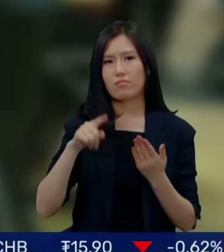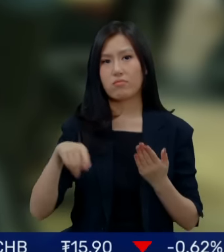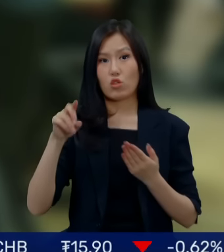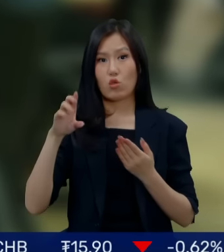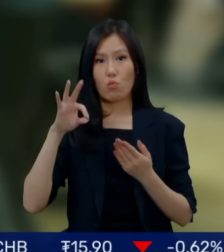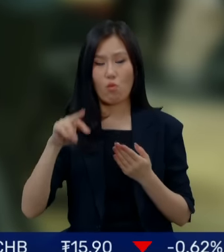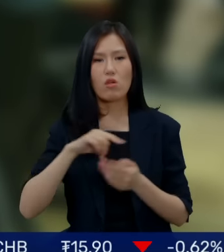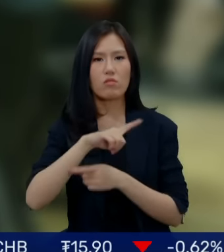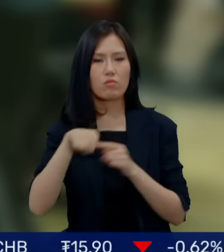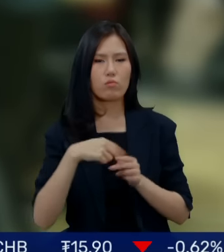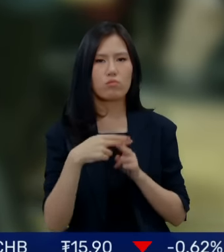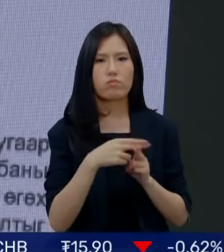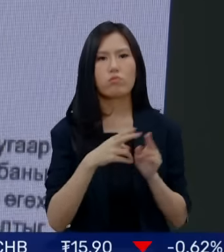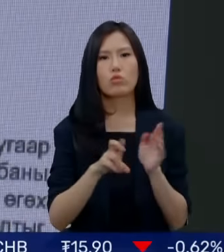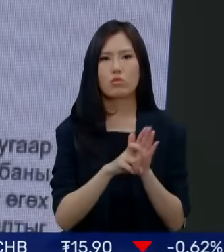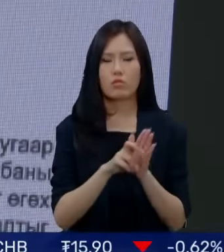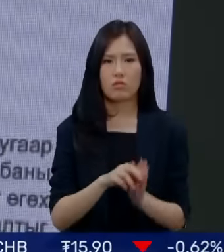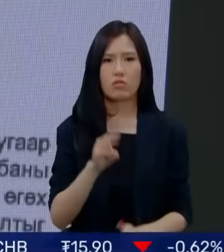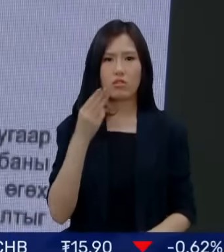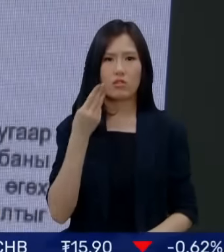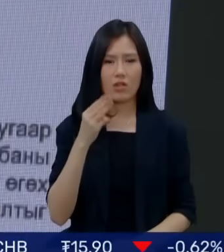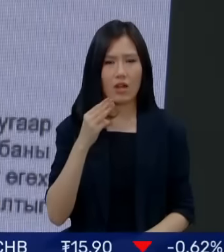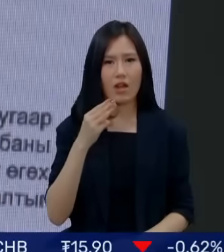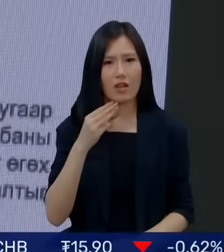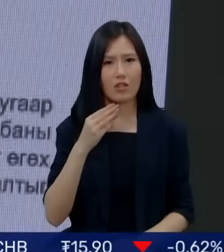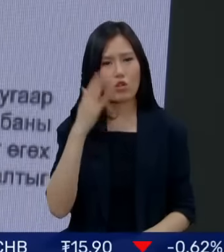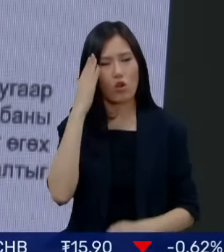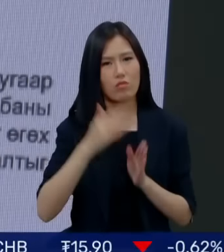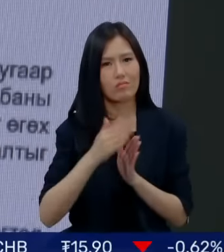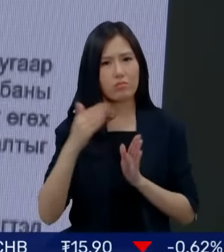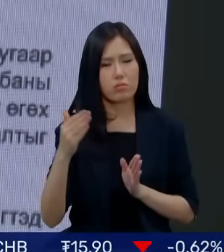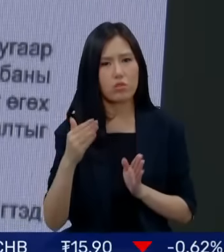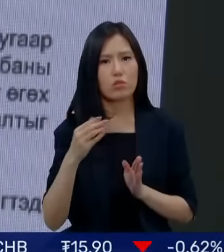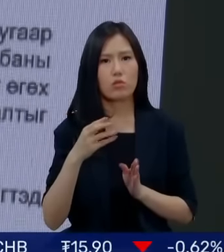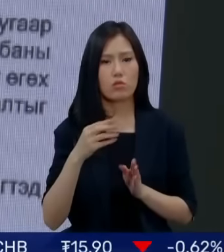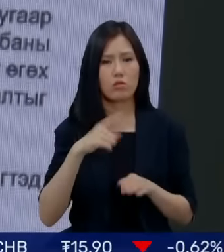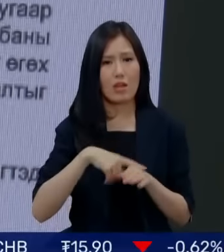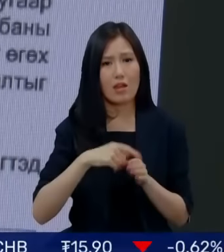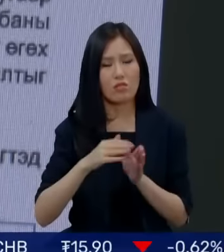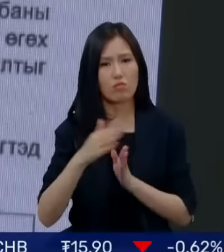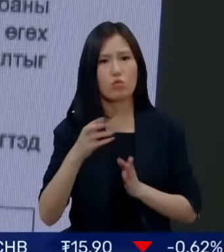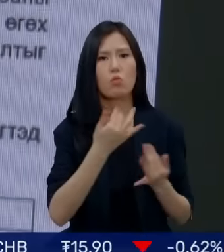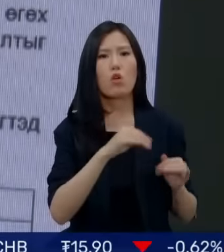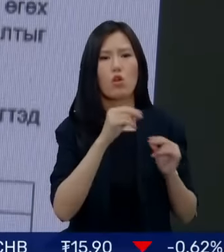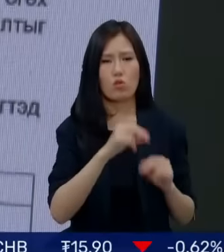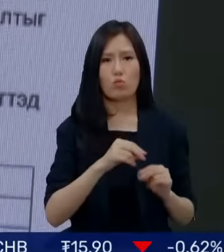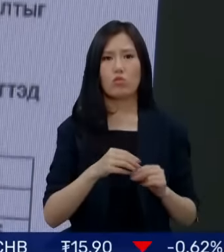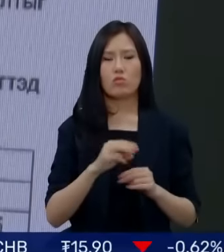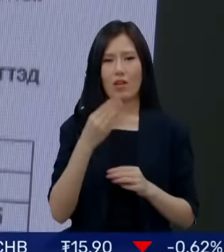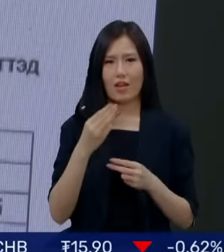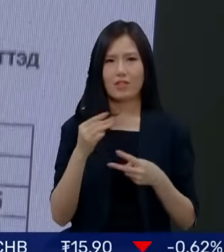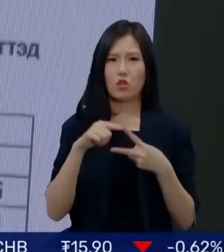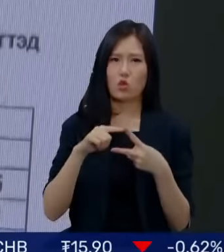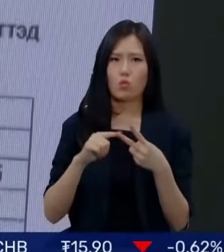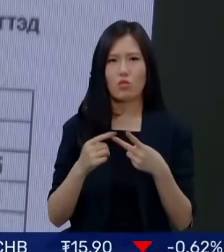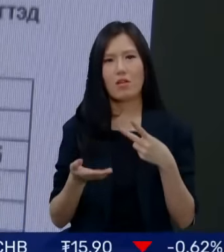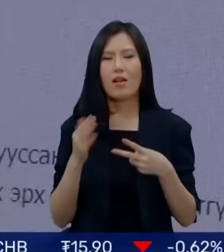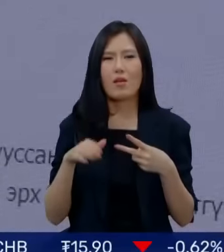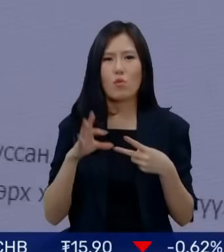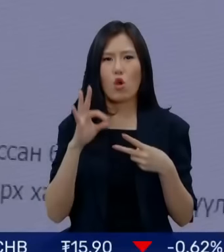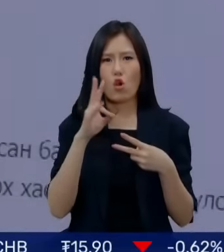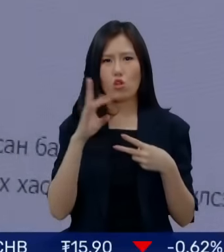туслалцаа үзүүлдэг гэлээ. Мөн шалгалтын хугацааг уртасгах боломжийг журмд тусгаж, ерөнхий болон тусгай шалгалтанд орвол шалгалтын босго оноог багасгах